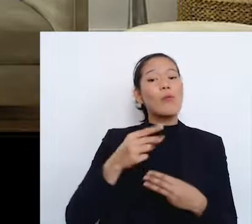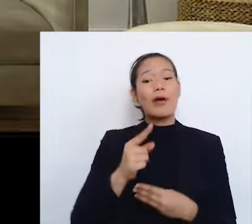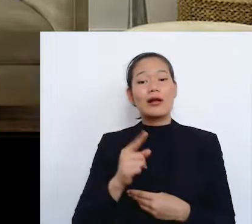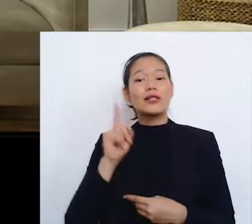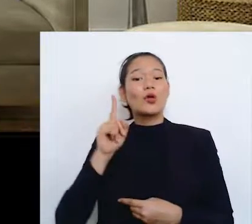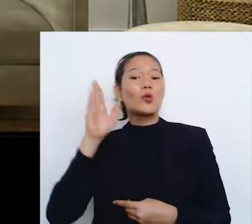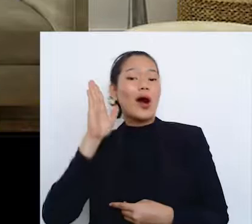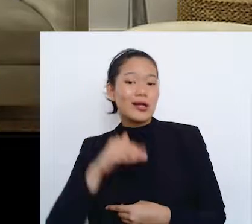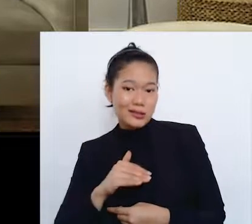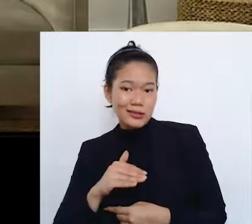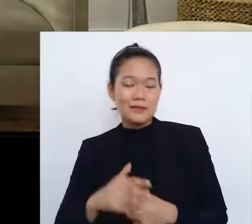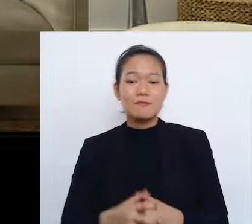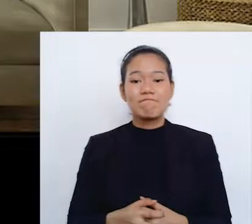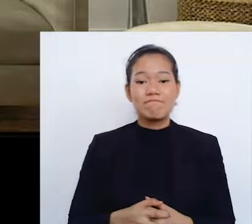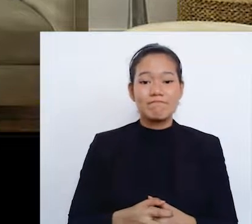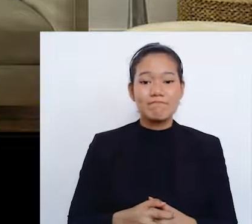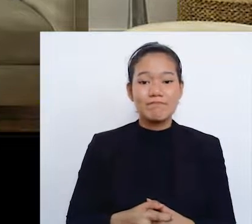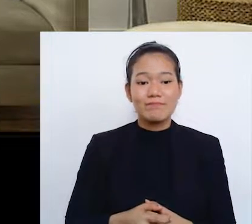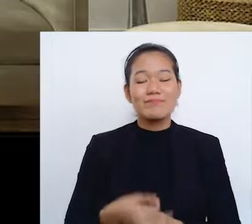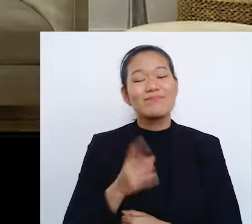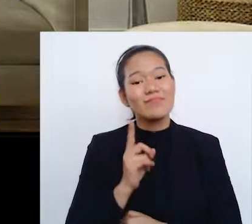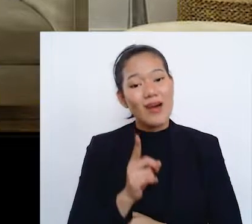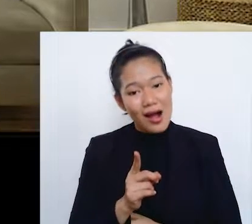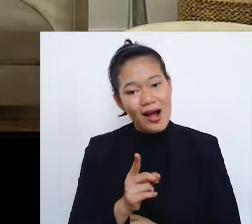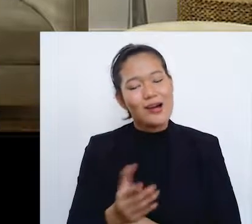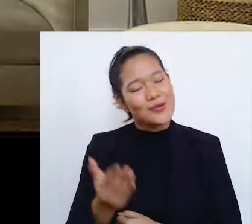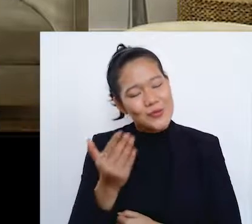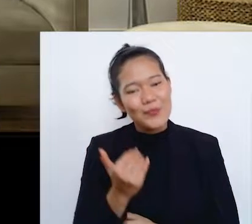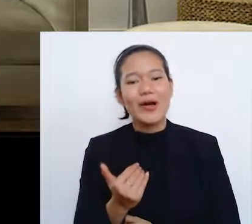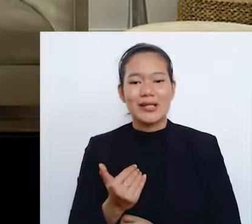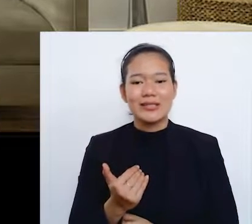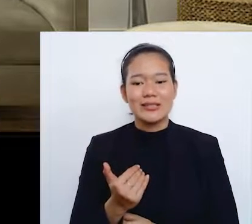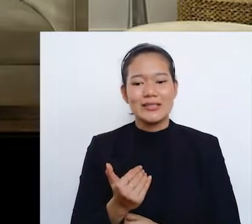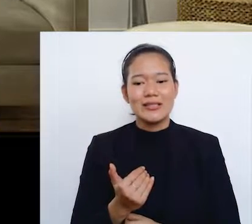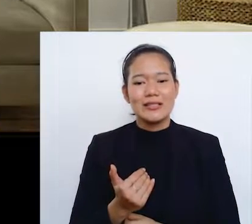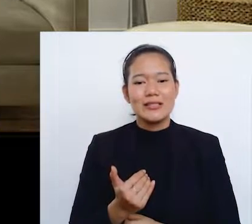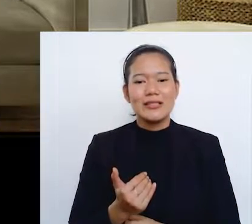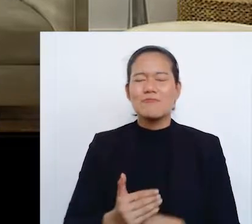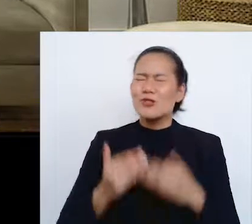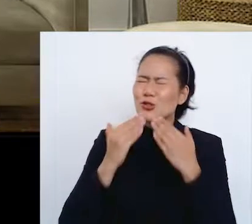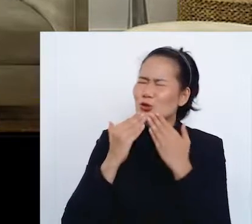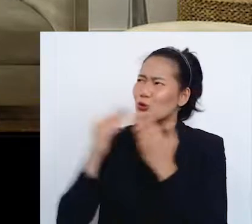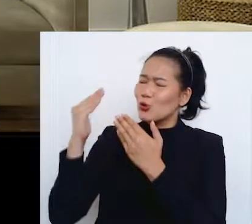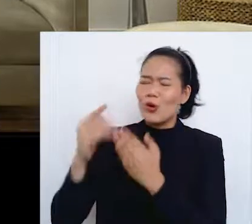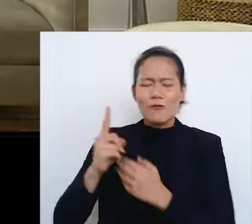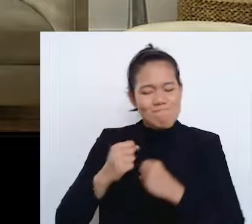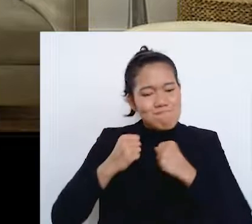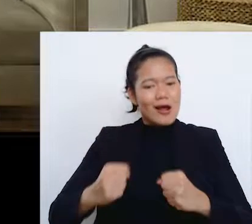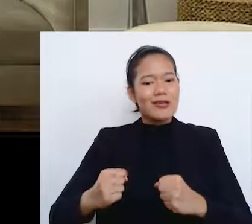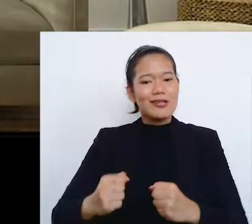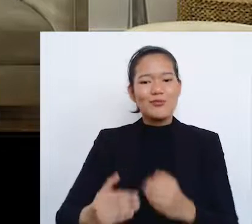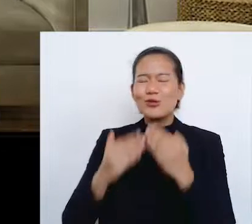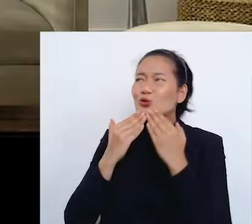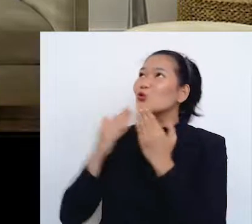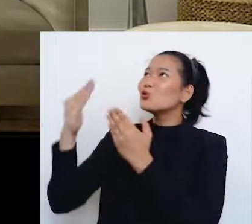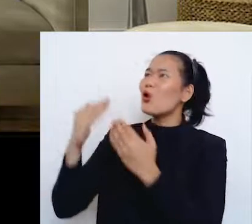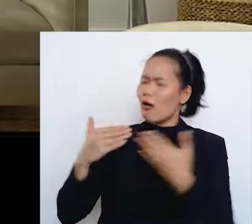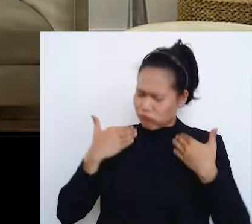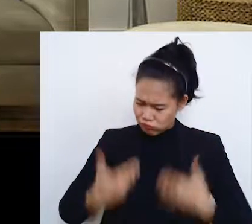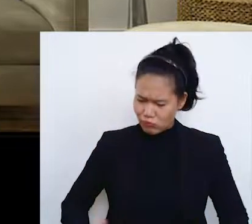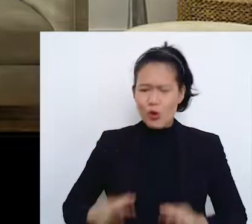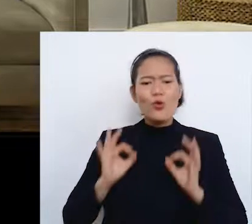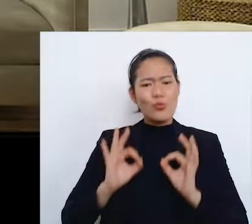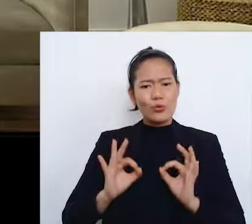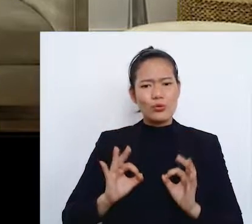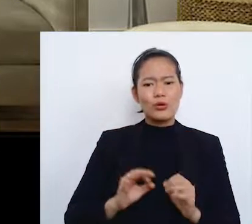satu gomer setiap hari. Maka, mari saudara, beranilah bersyukur dan mencukupkan